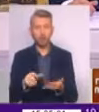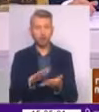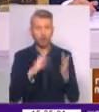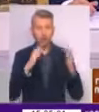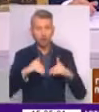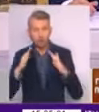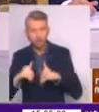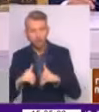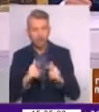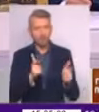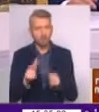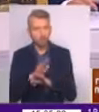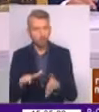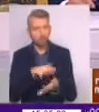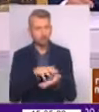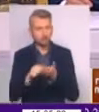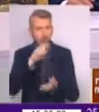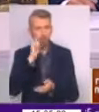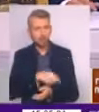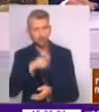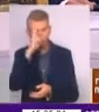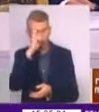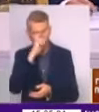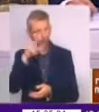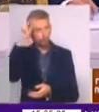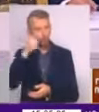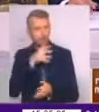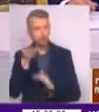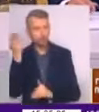– це знищило українську державу в козацькі часи, це знищило українську державу 100 років назад.